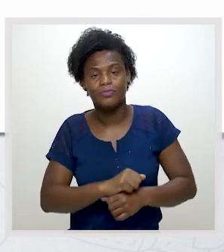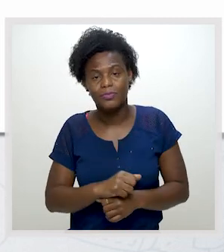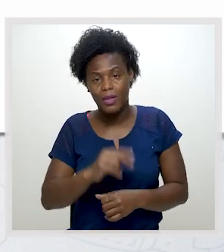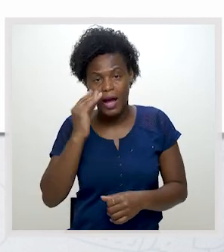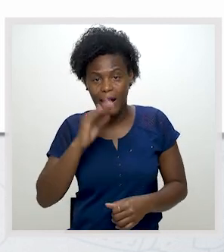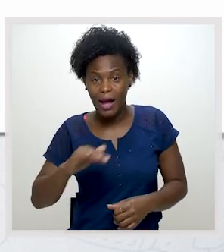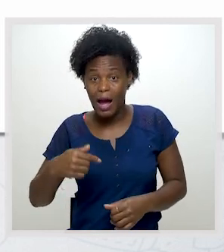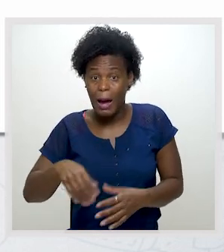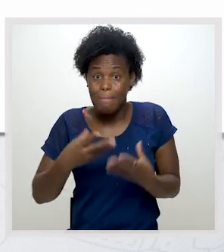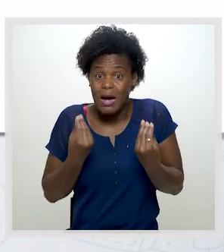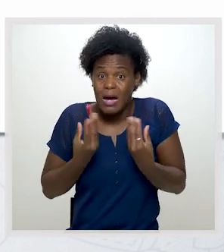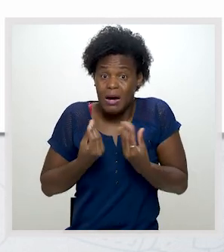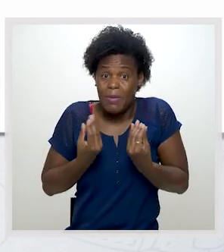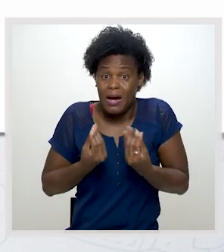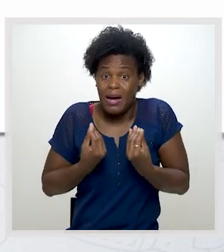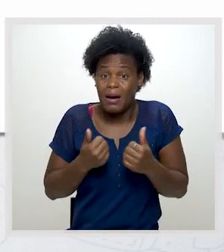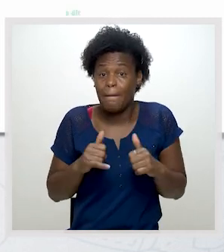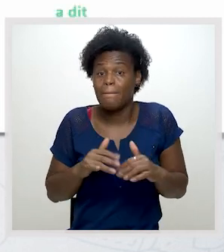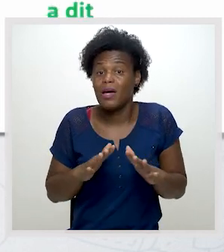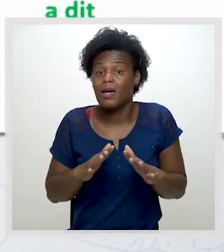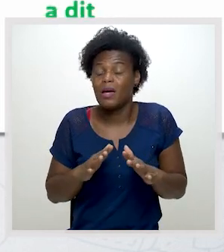avaient peur, mais on leur a